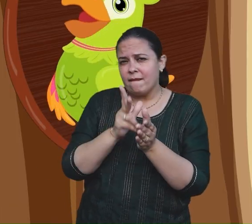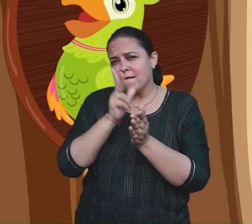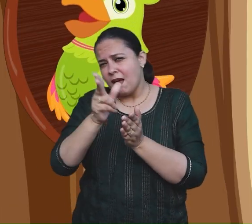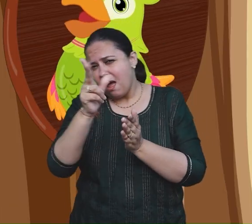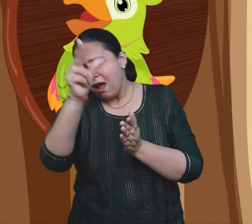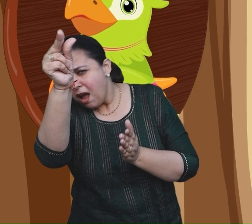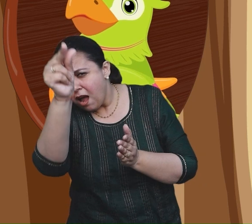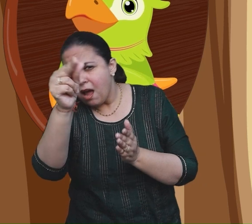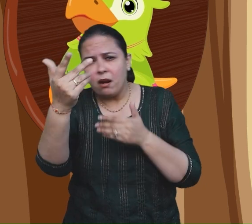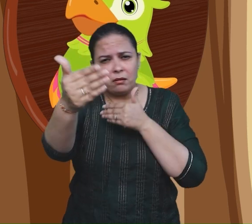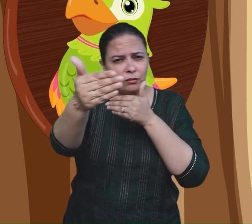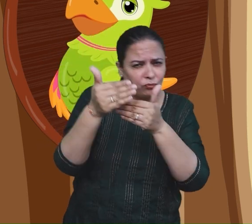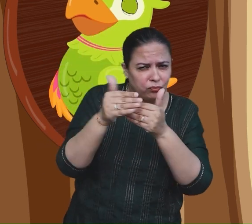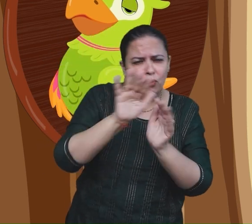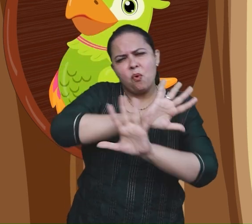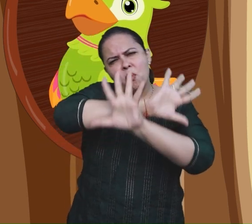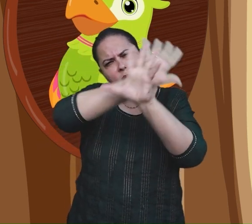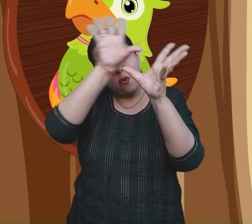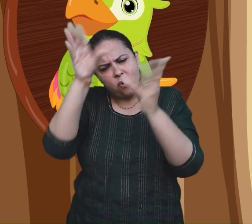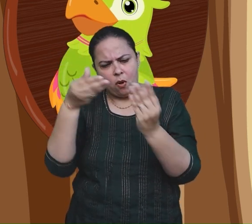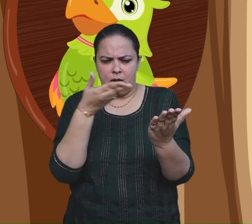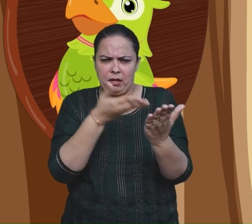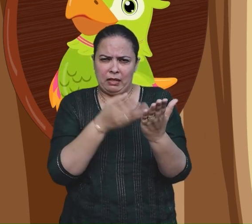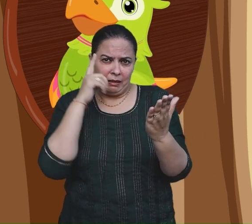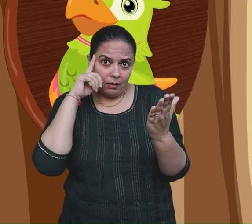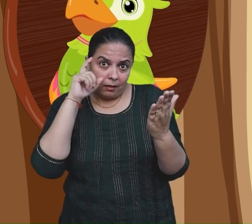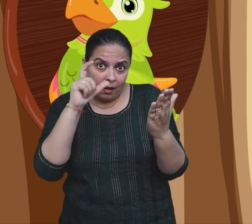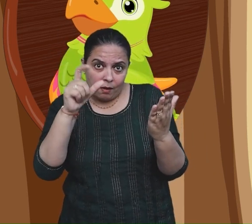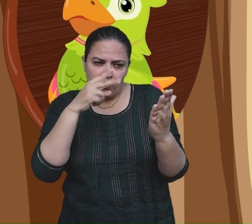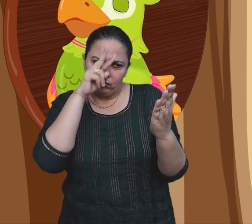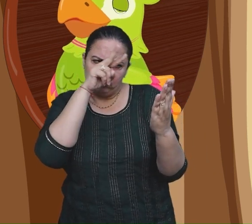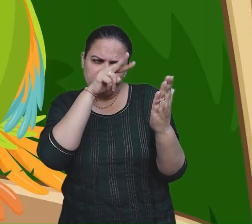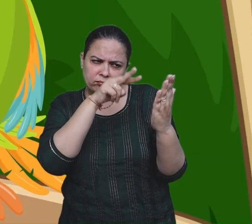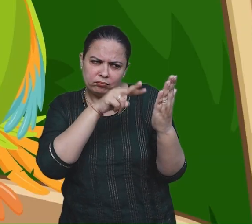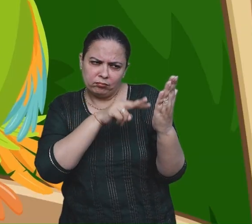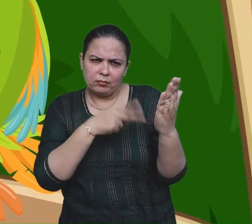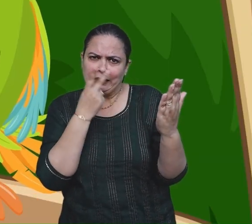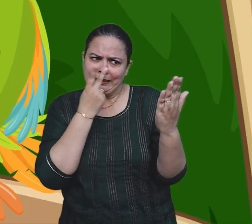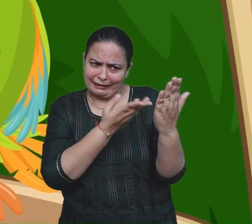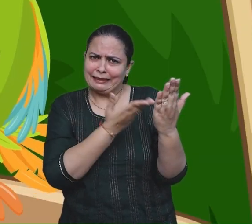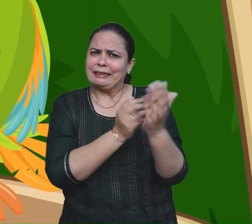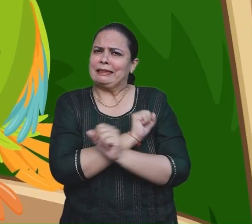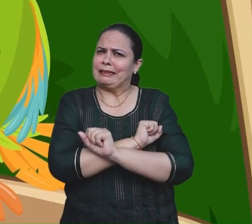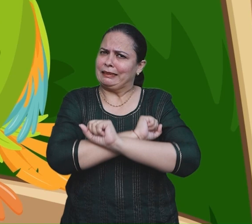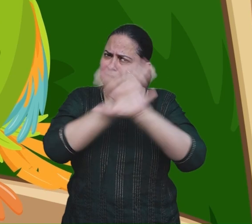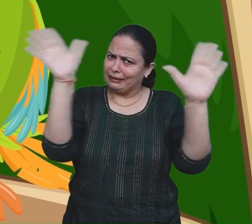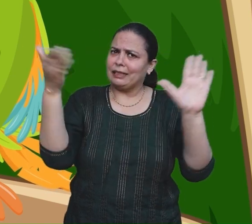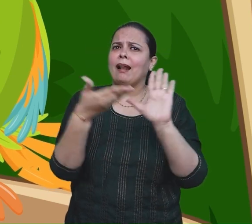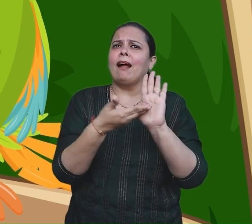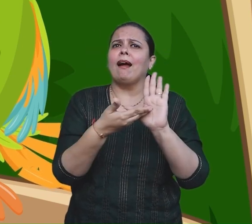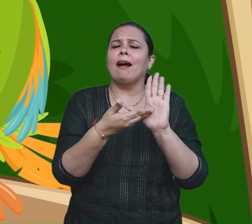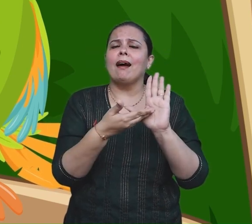तक उड़ना है। इसको ध्यान से देखो और समझो, इससे तुमको